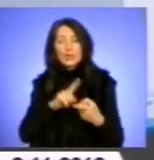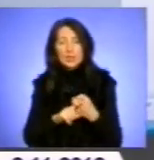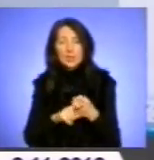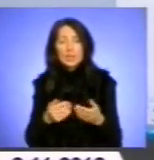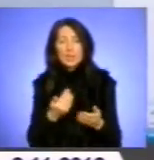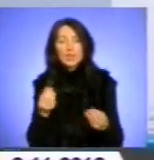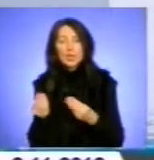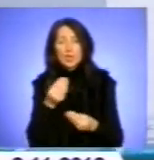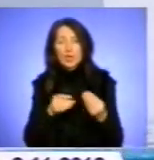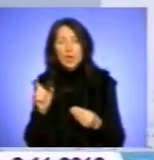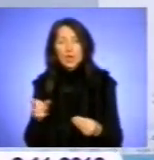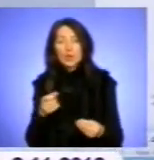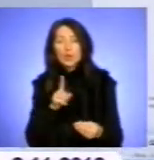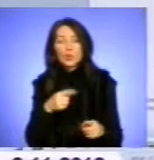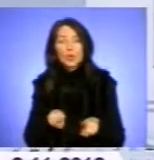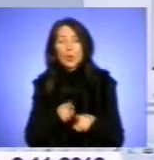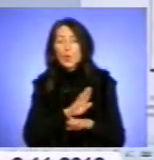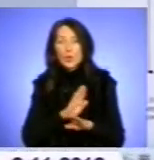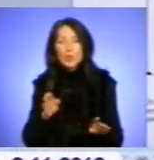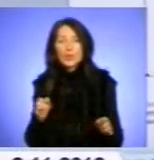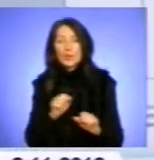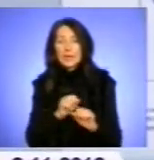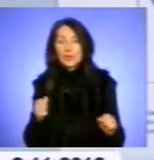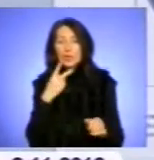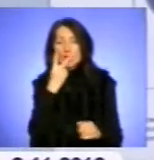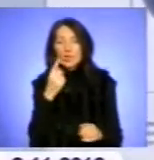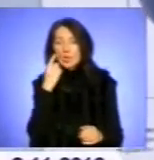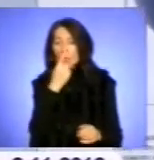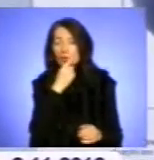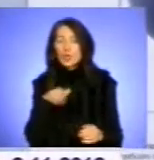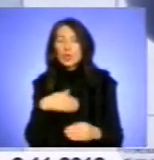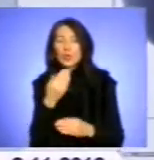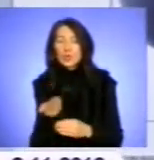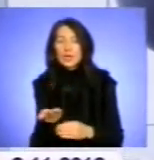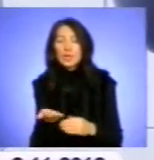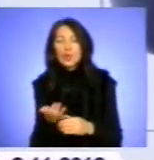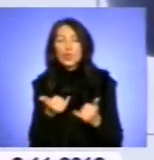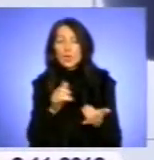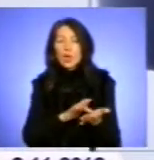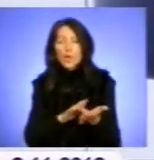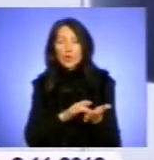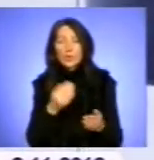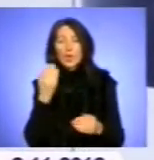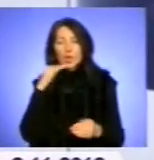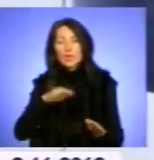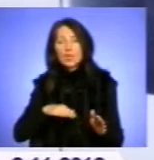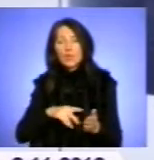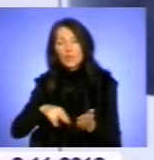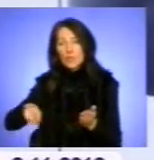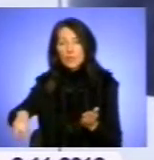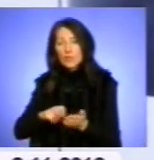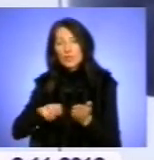не треба під час розмови дивитися незнайомцям у вічі, не простягати руку для ворожби, а краще взагалі відійти найдалі від